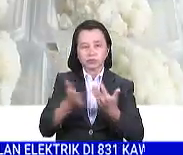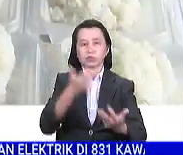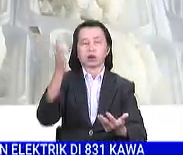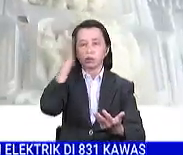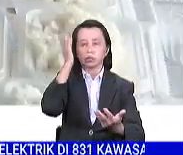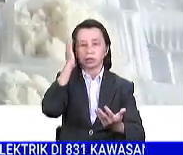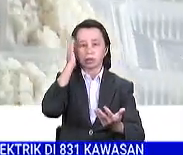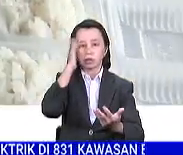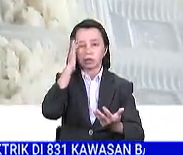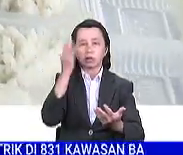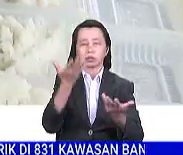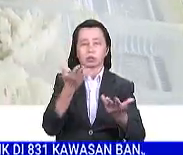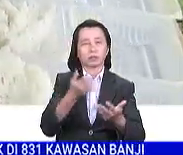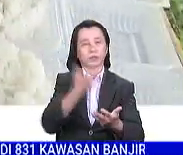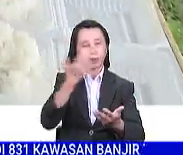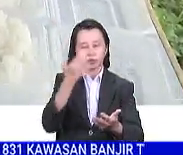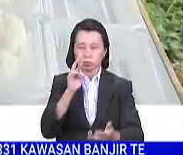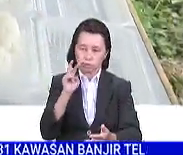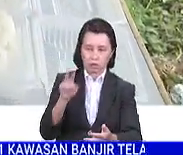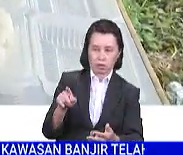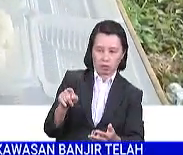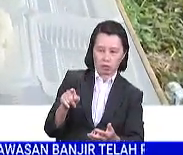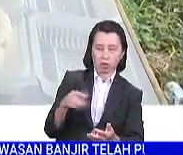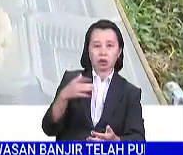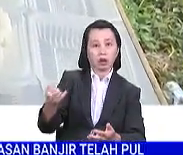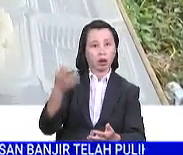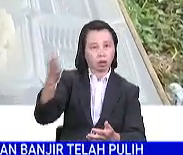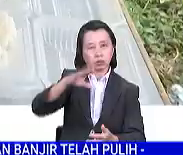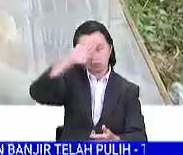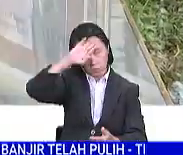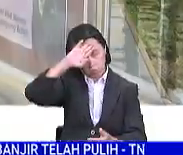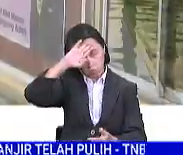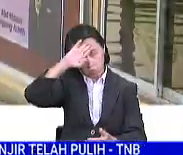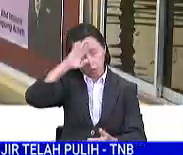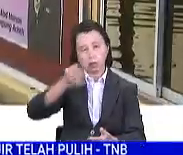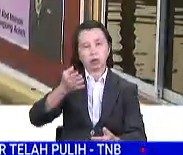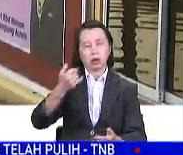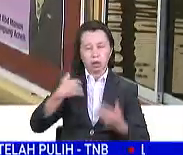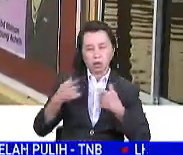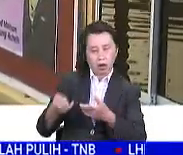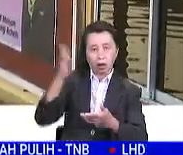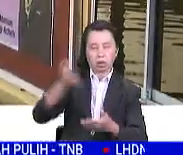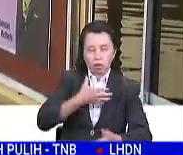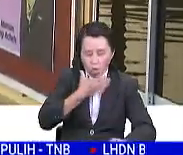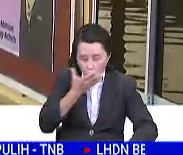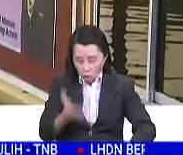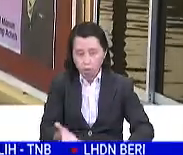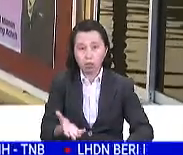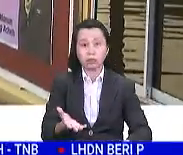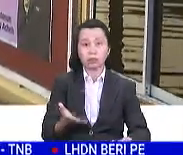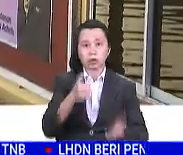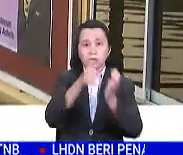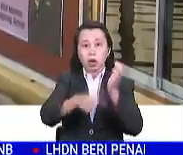kenal lah. Gejala yang biasa adalah seperti mereka demam, dan ada kalanya mereka akan muntah, lepas